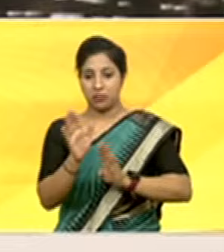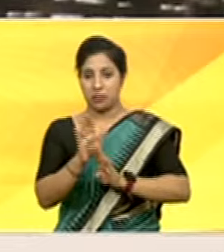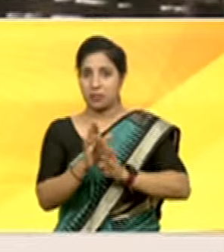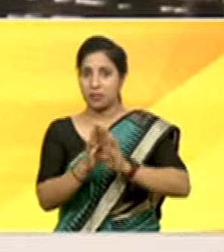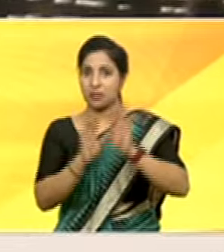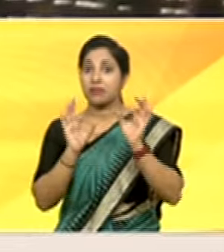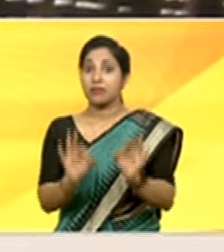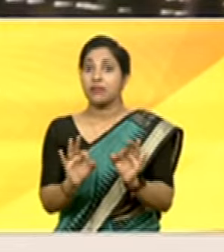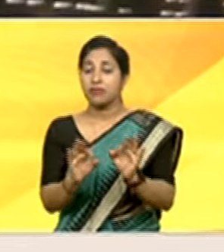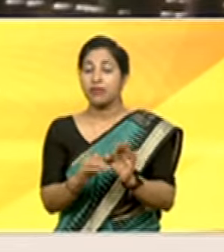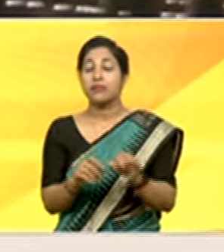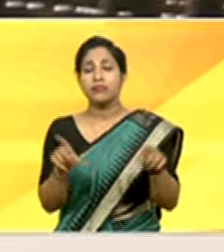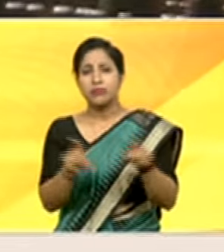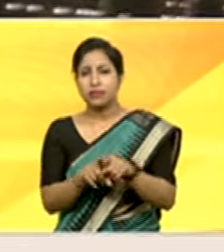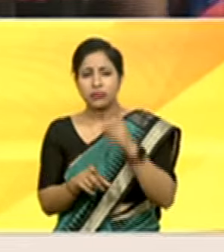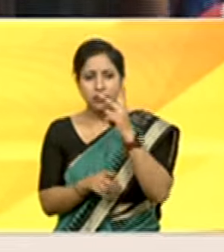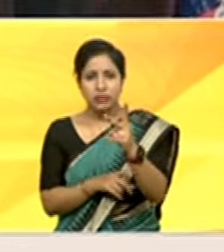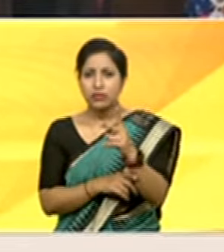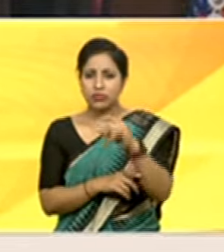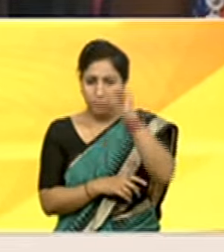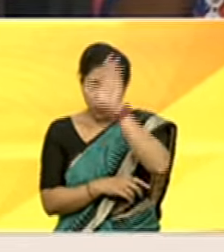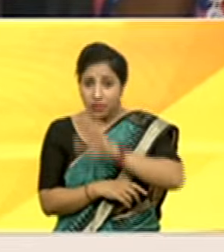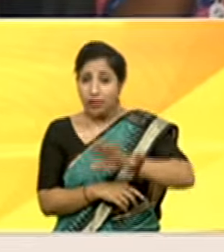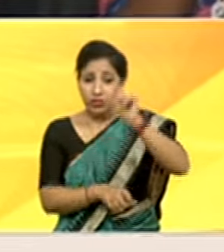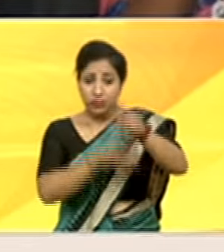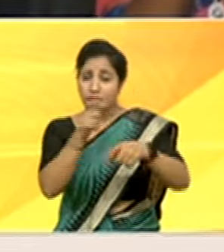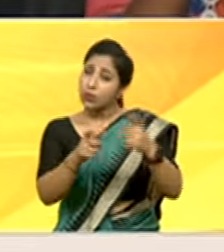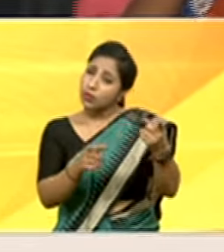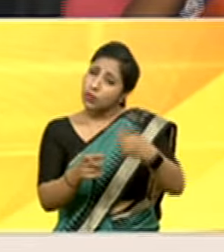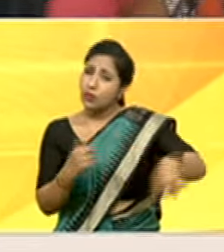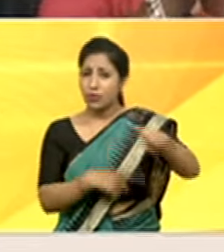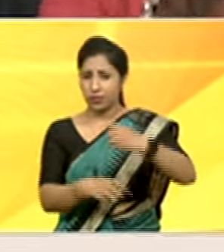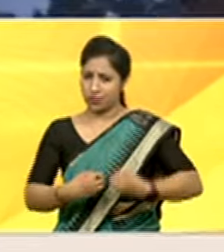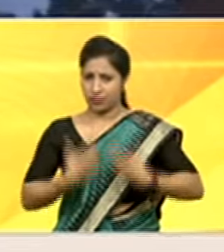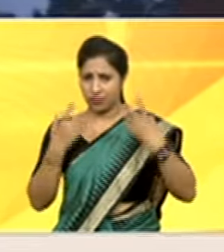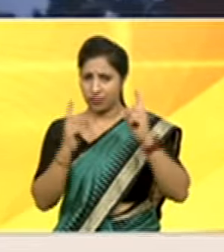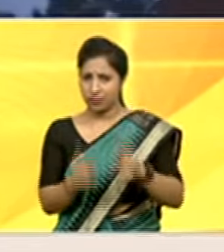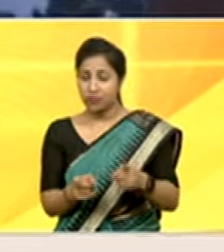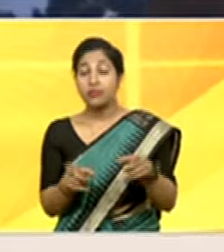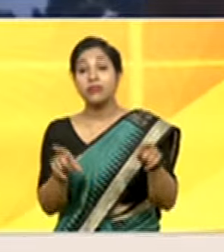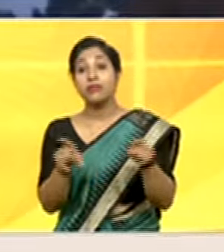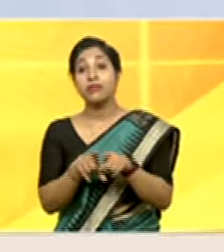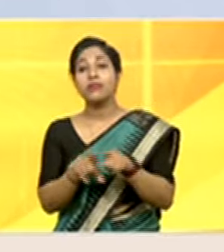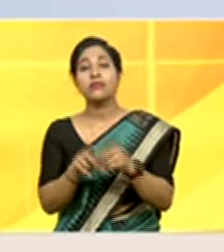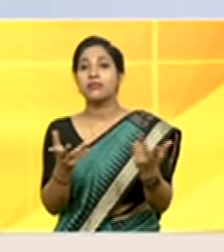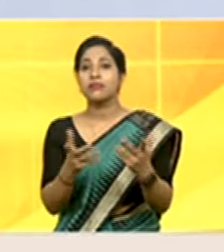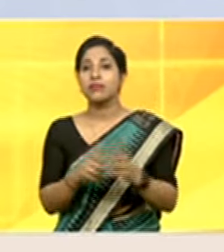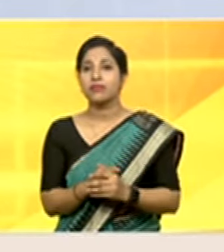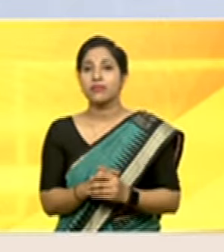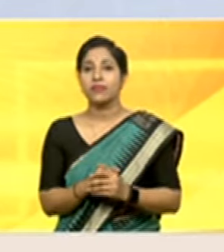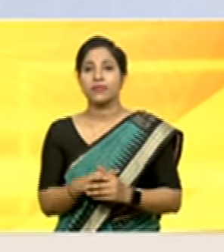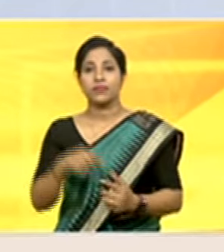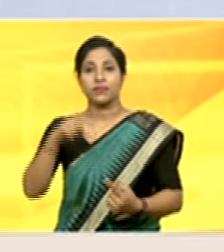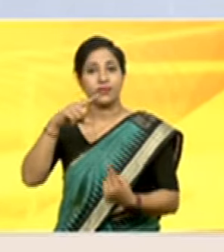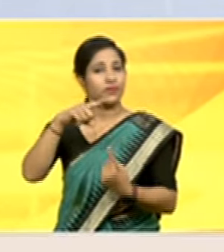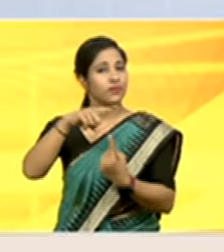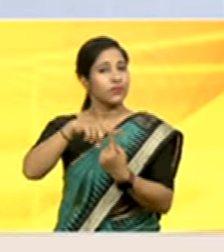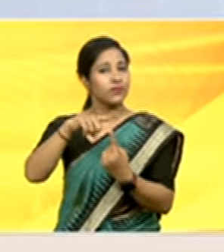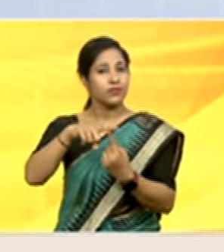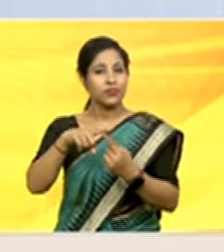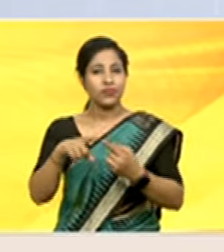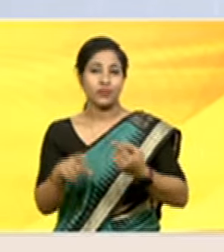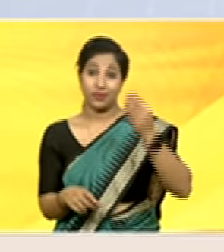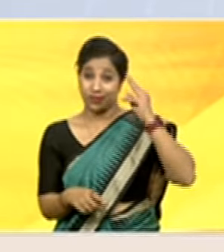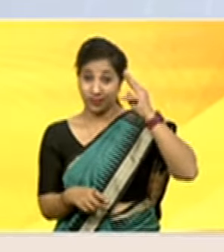उससे किस भारतिय को खुशी नहीं होगी अब जैसे तुर्कमेनिस्तान में इस